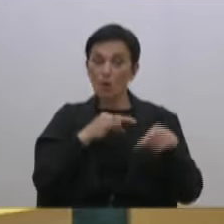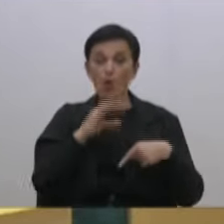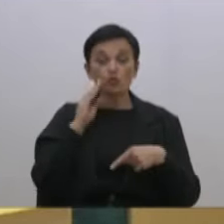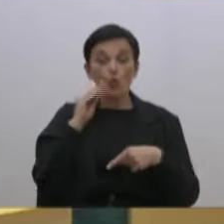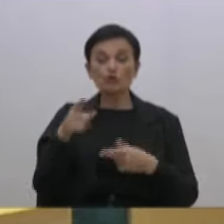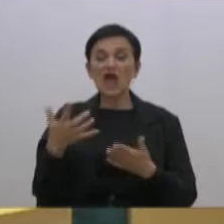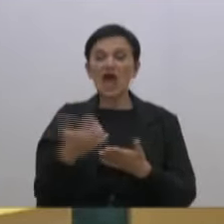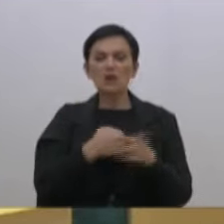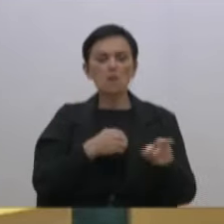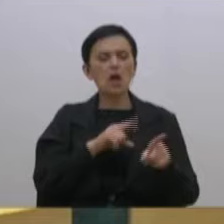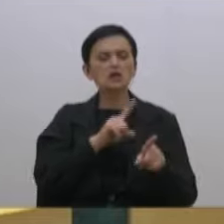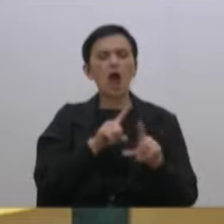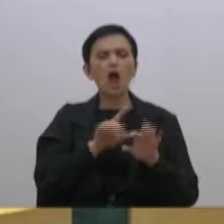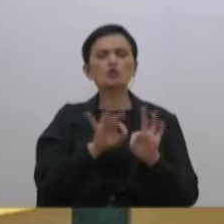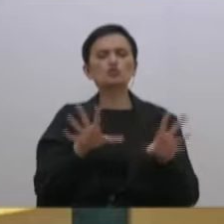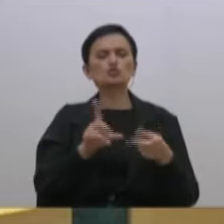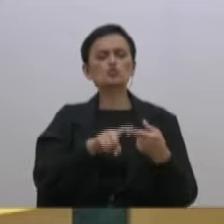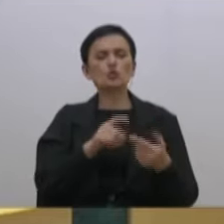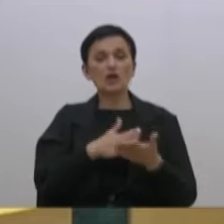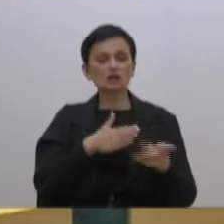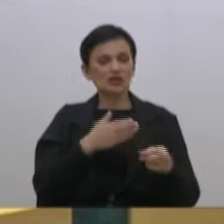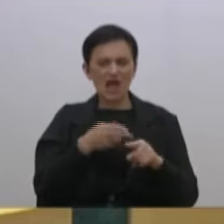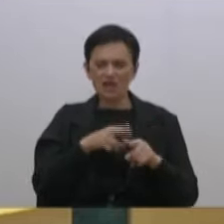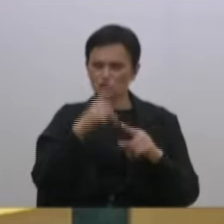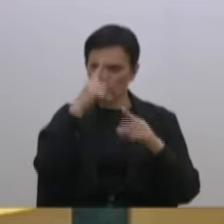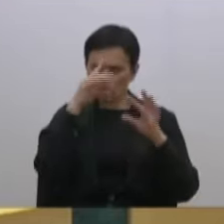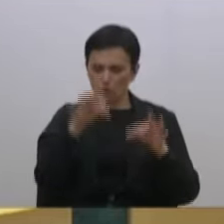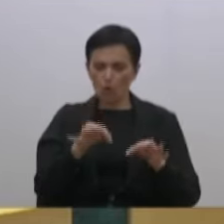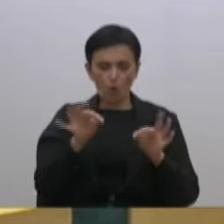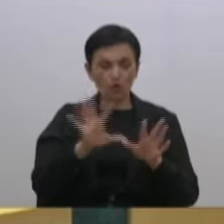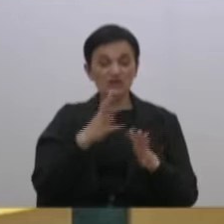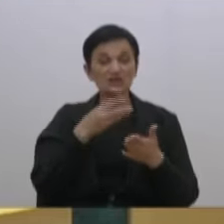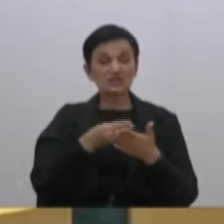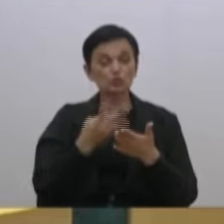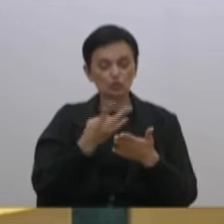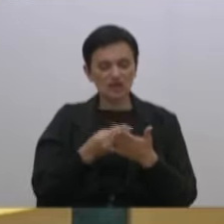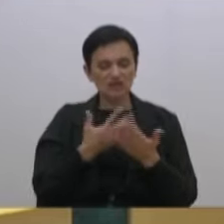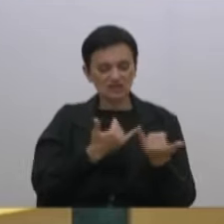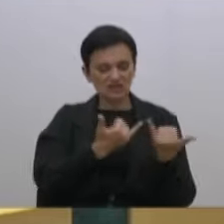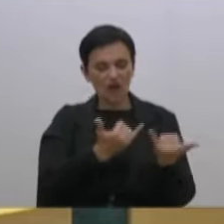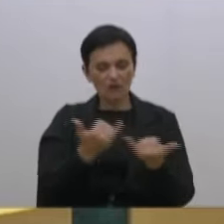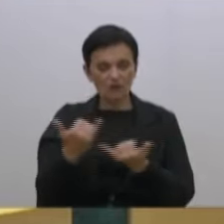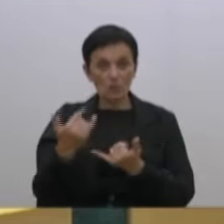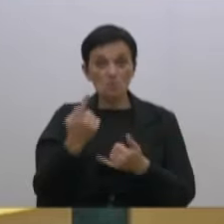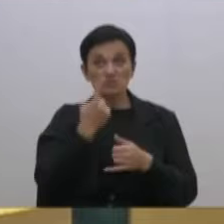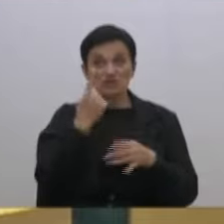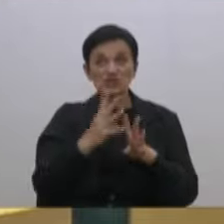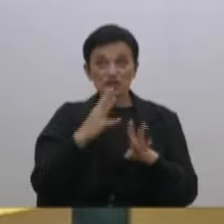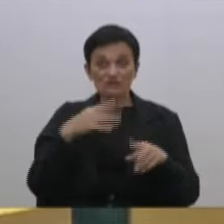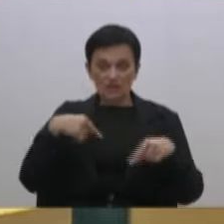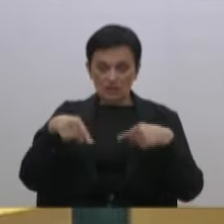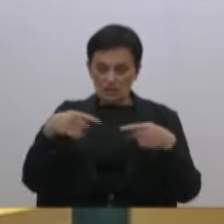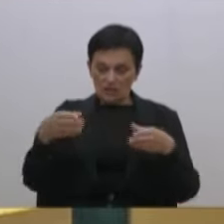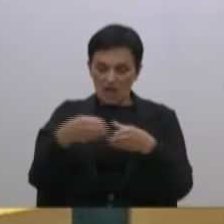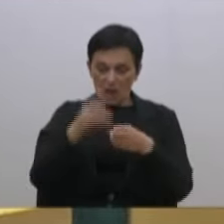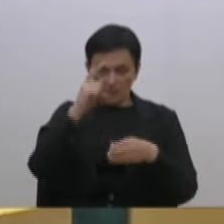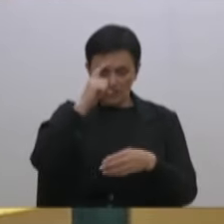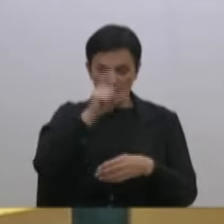მაშინ რა შუაშია. არ არის ეს სწორი ლოგიკა, ამიტომ ყველას თავისი უნდა დაუფასოთ. მათ შორის პირველ რიგში ნაკრებს,